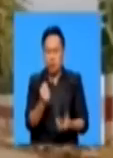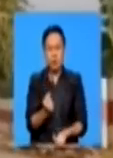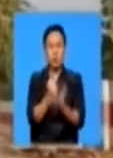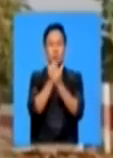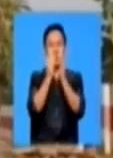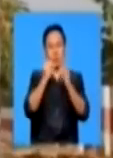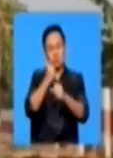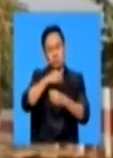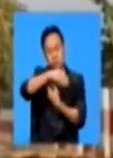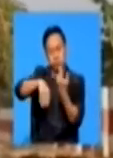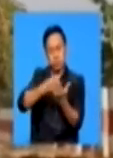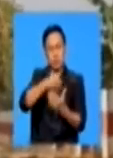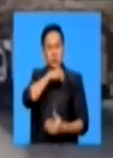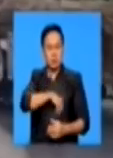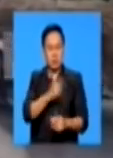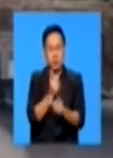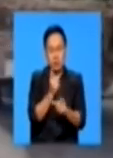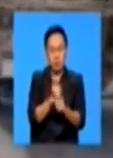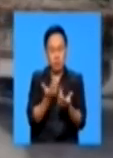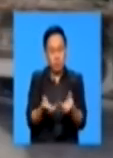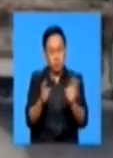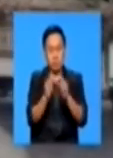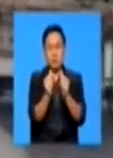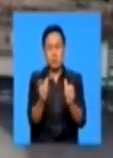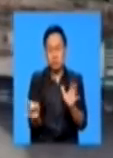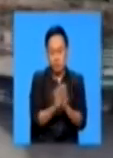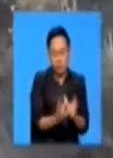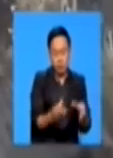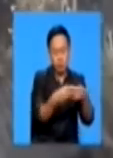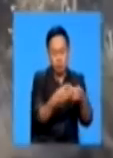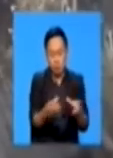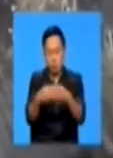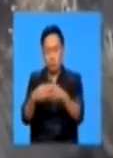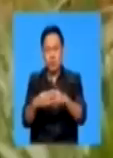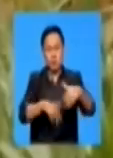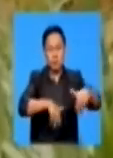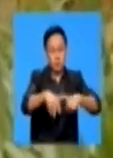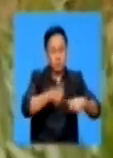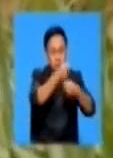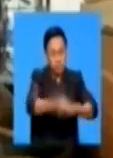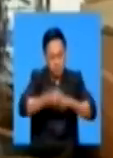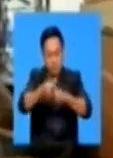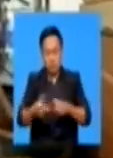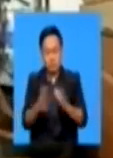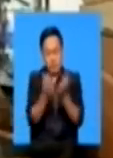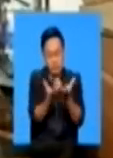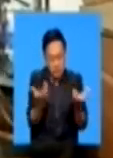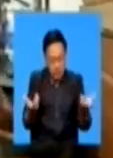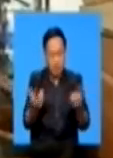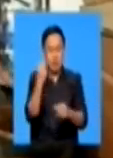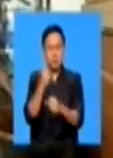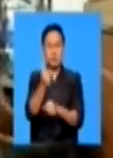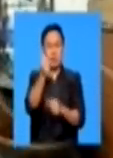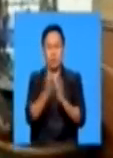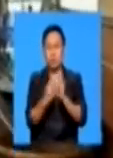สู่การเป็นผู้ประกอบการด้วยในการรวมกลุ่มโดยเฉพาะสินค้าทางการเกษตรเราก็ต้องปรับปรุงเกี่ยวกับเรื่องของ